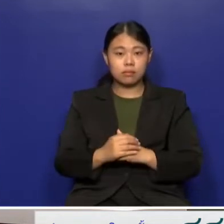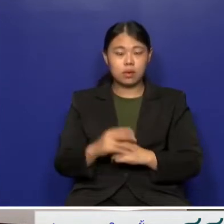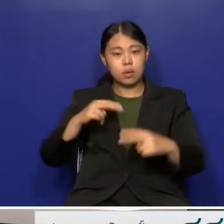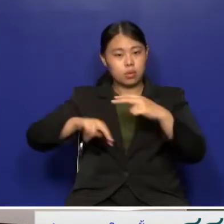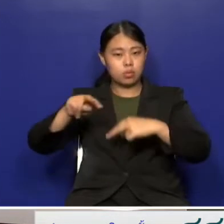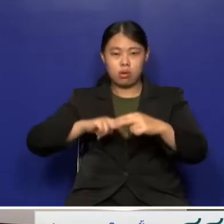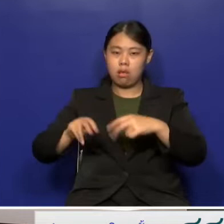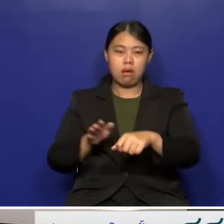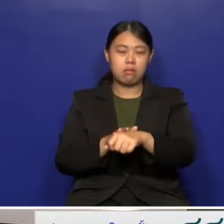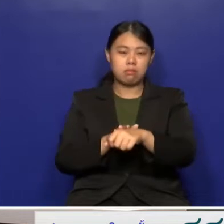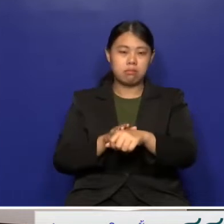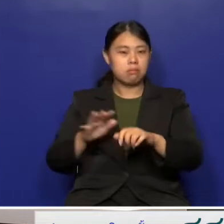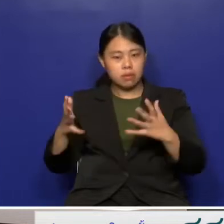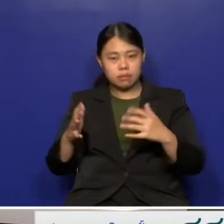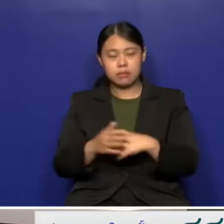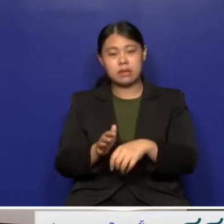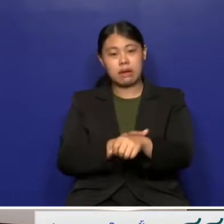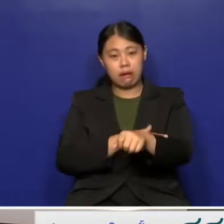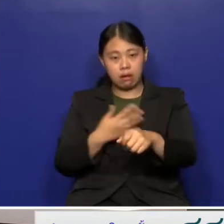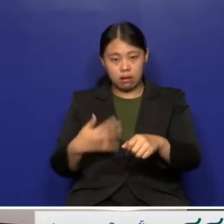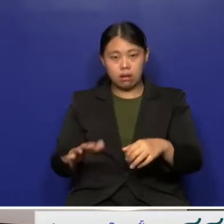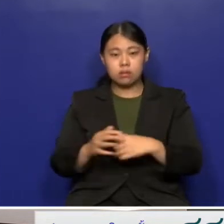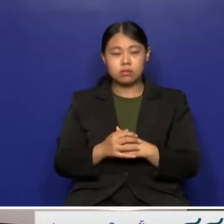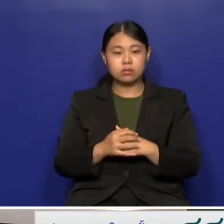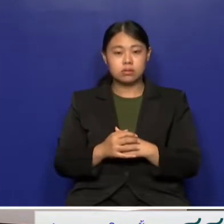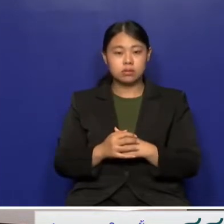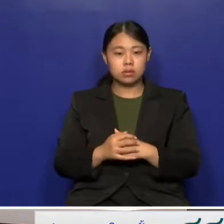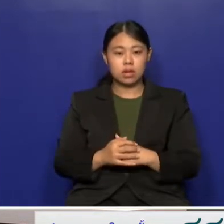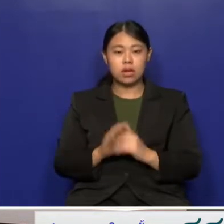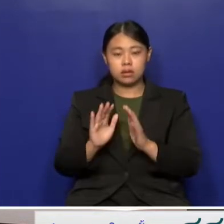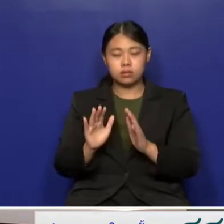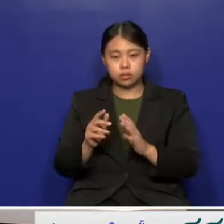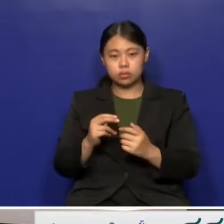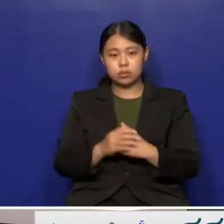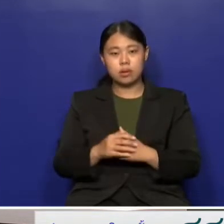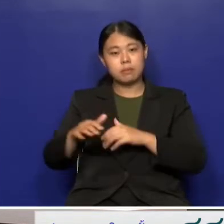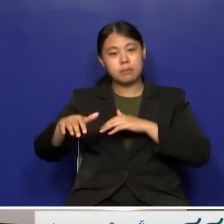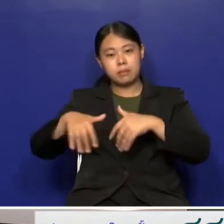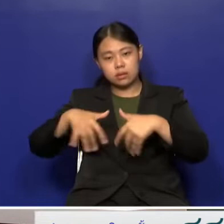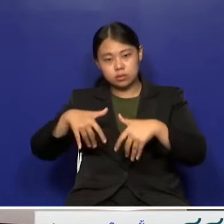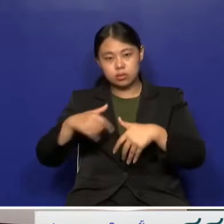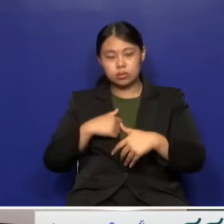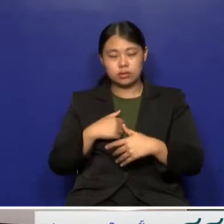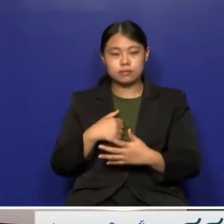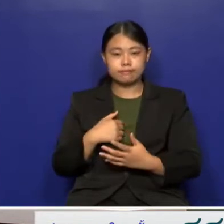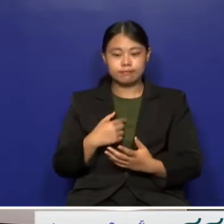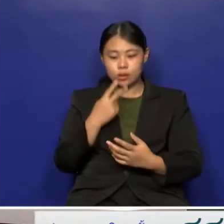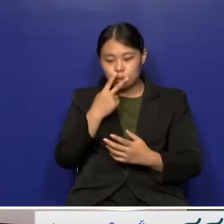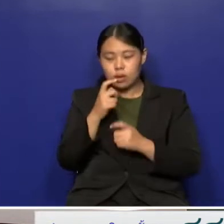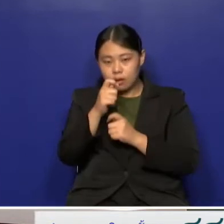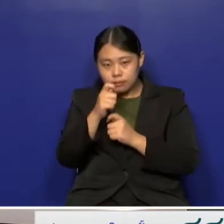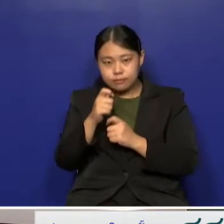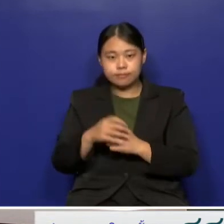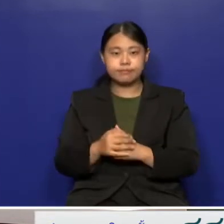การช่วยรักษา เีท้องถนของประชาชนก็ฝากปยังกระทววัฒน productosดนะครั